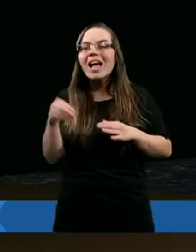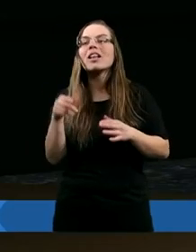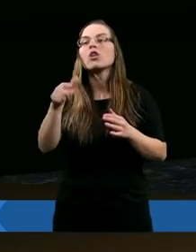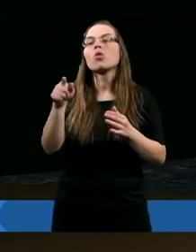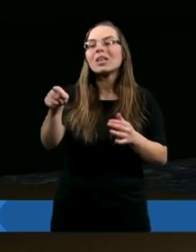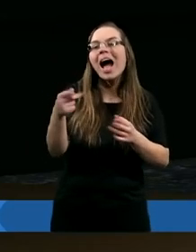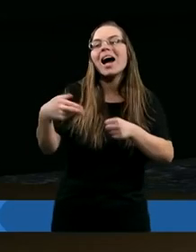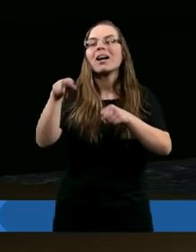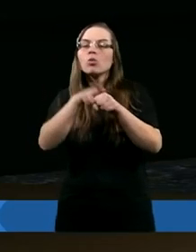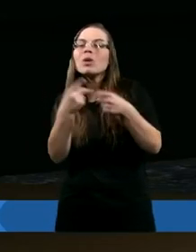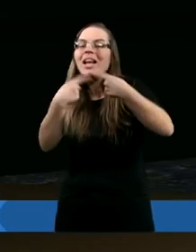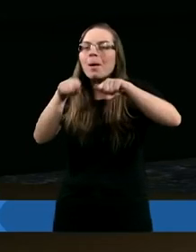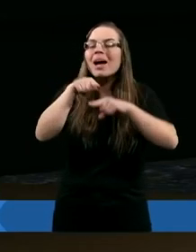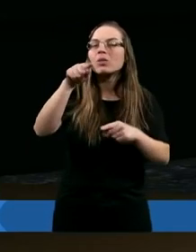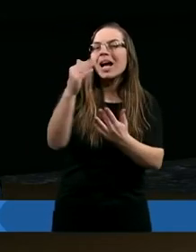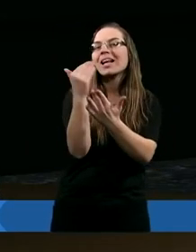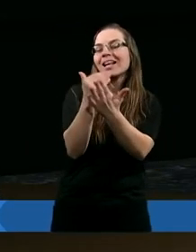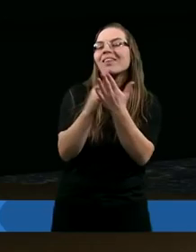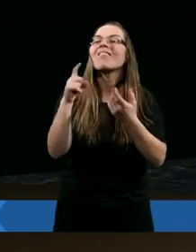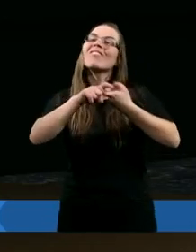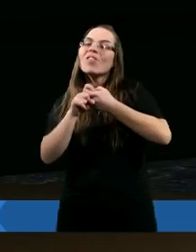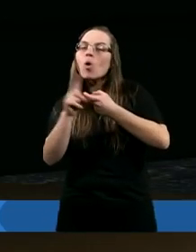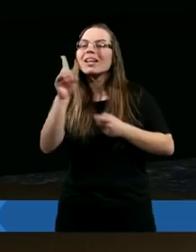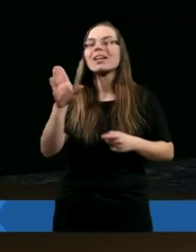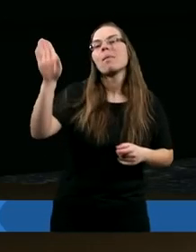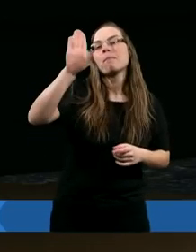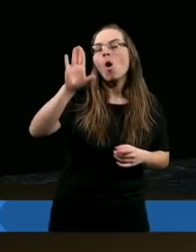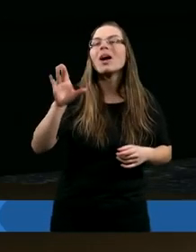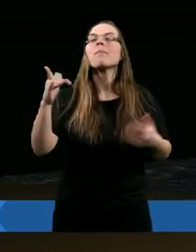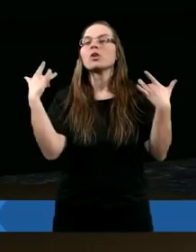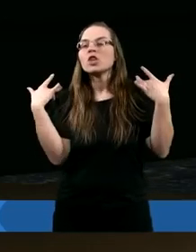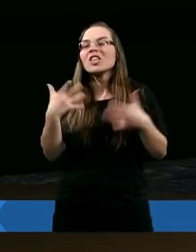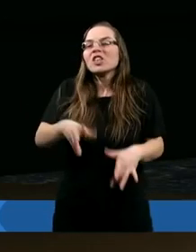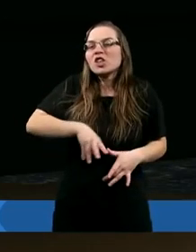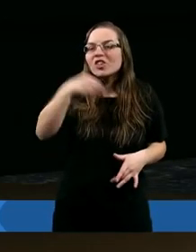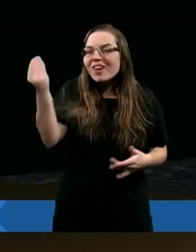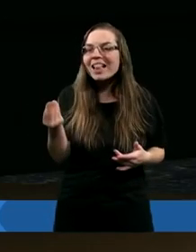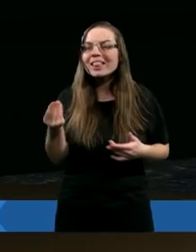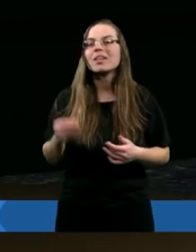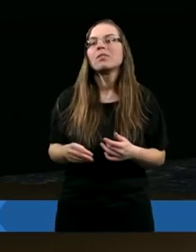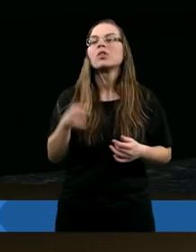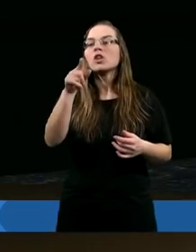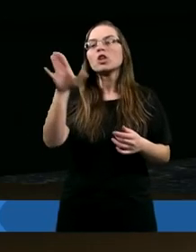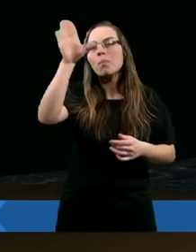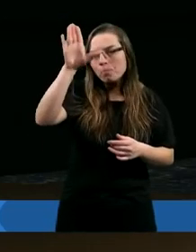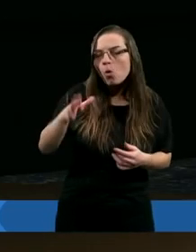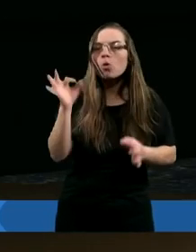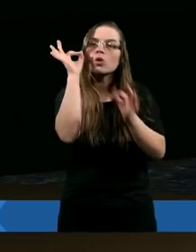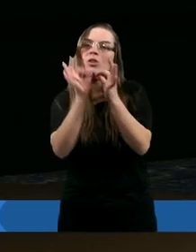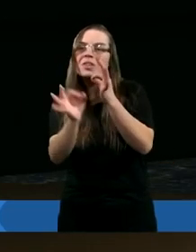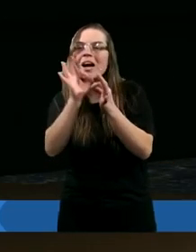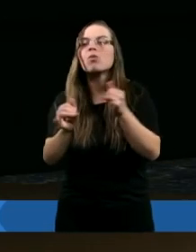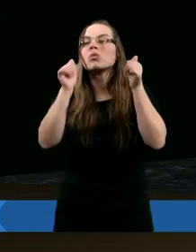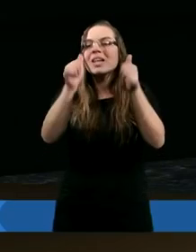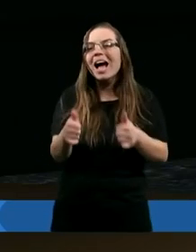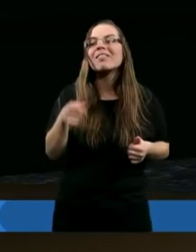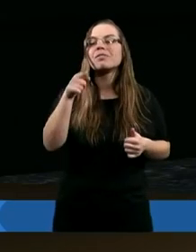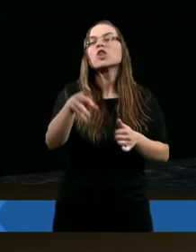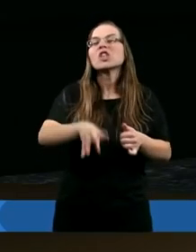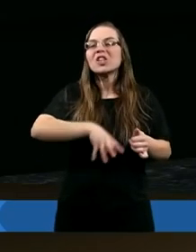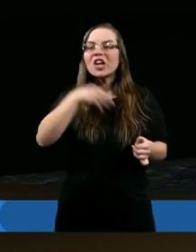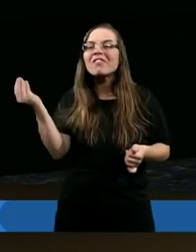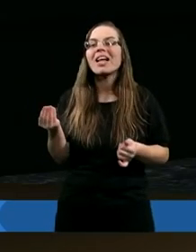ta, która spełnia swoje zadanie w związku z Bogiem. Jeżeli dzień jest święty, to ten dzień, gdzie Pan Bóg szczególnie jest tam obecny, prawda? Czyli